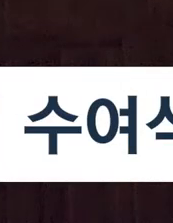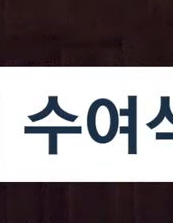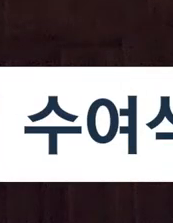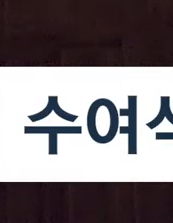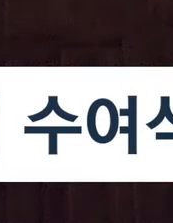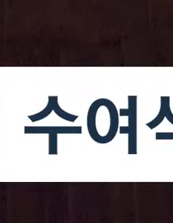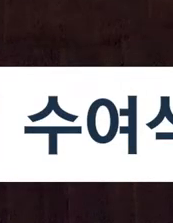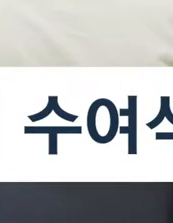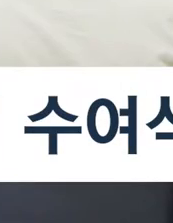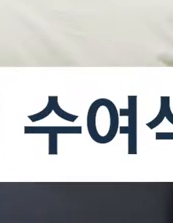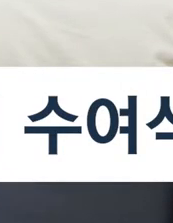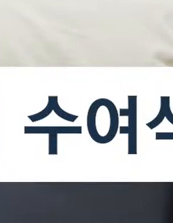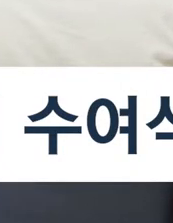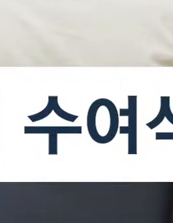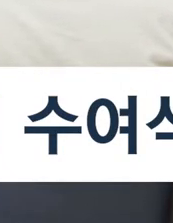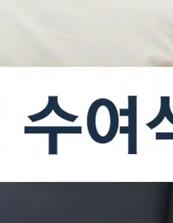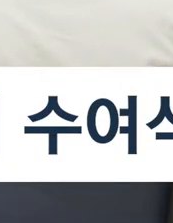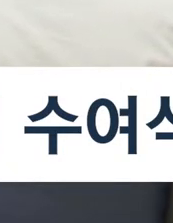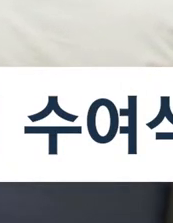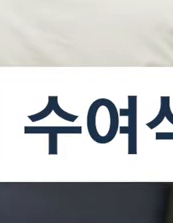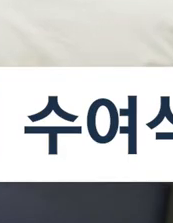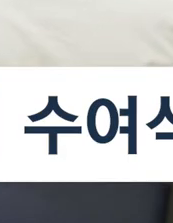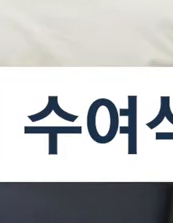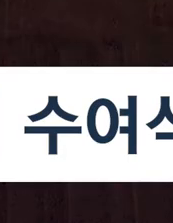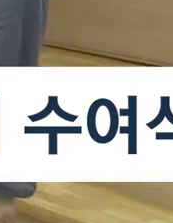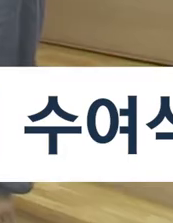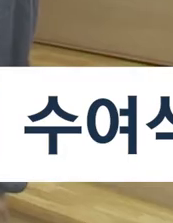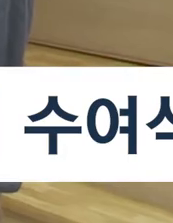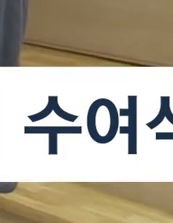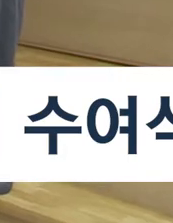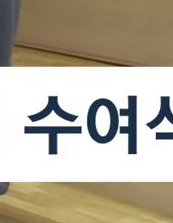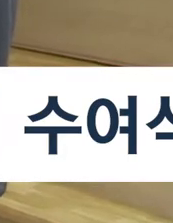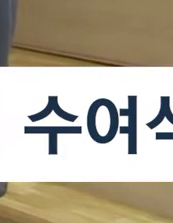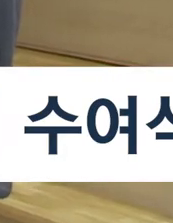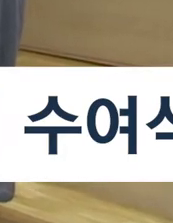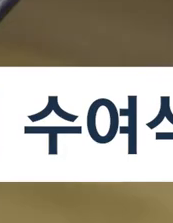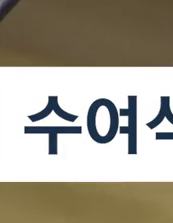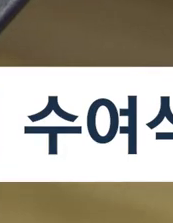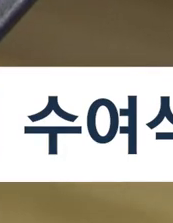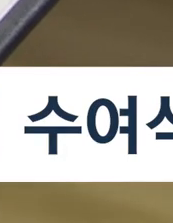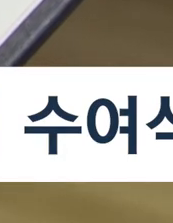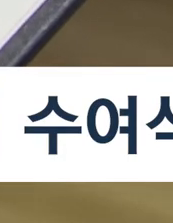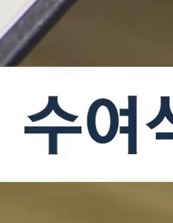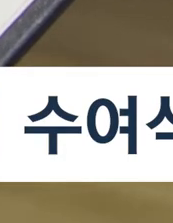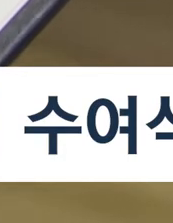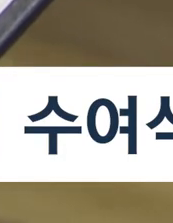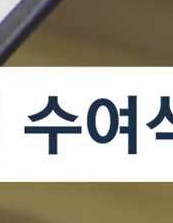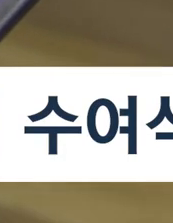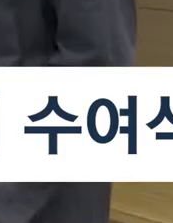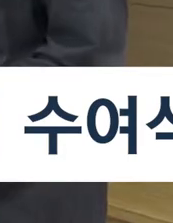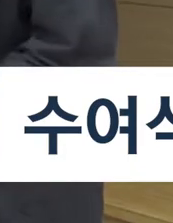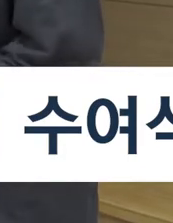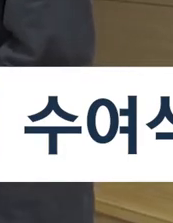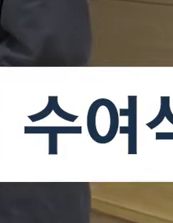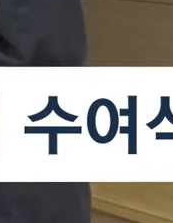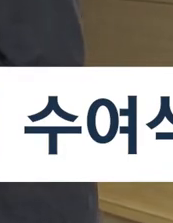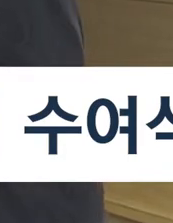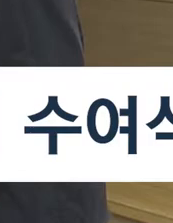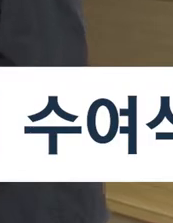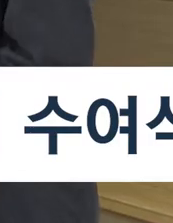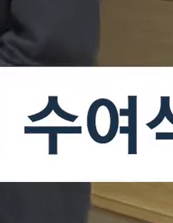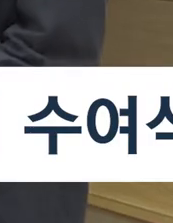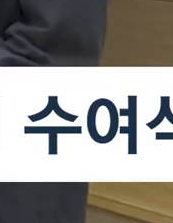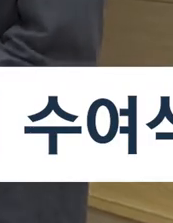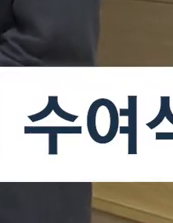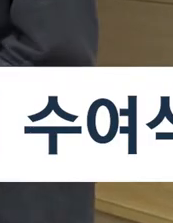강서구 장학회에서는 어려운 가정 형편 속에서도 열심히 공부하며 스스로 꿈과 희망을 키워가고 있는 지역 내 장학생 66명을